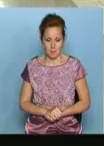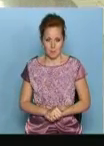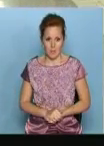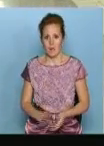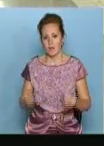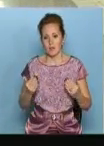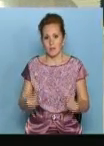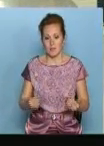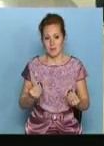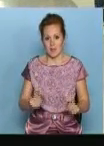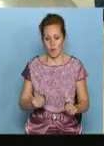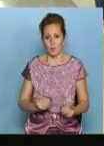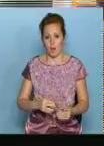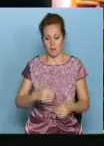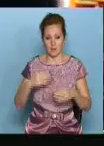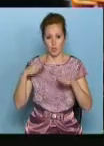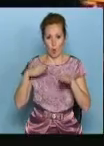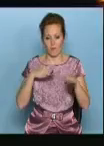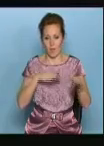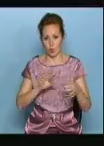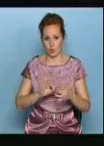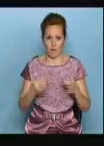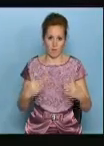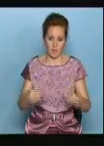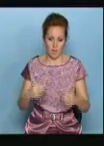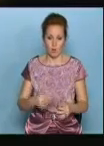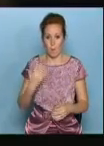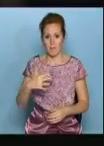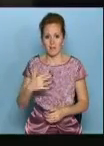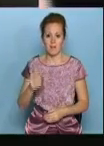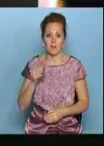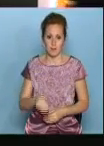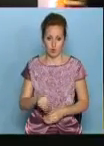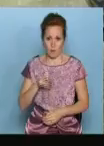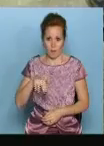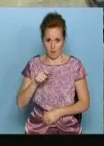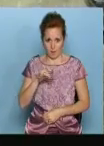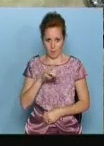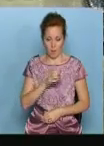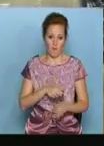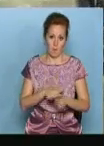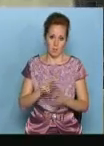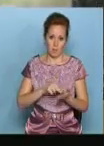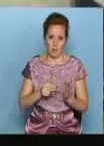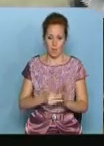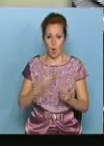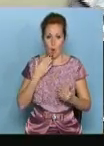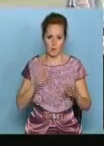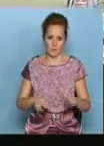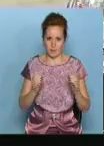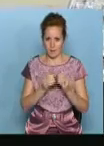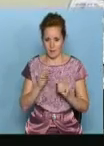Сегодня с конвейера Ижевского автозавода сойдет юбилейная 50-тысячная «Лада Гранта». До выполнения плана на этот год осталось выпустить всего 10